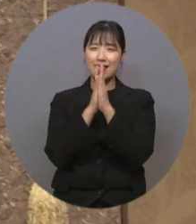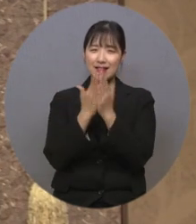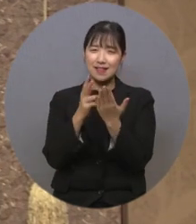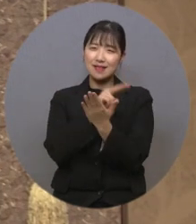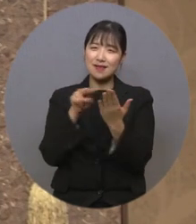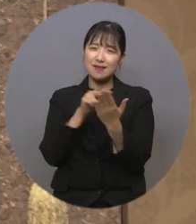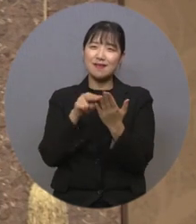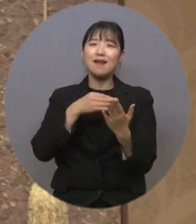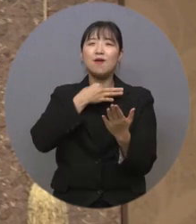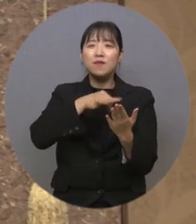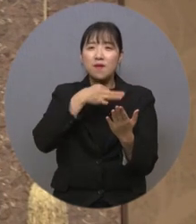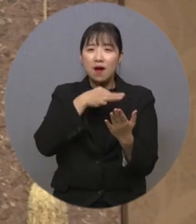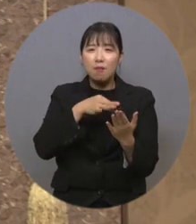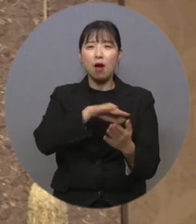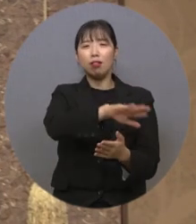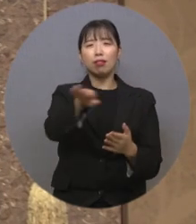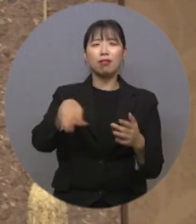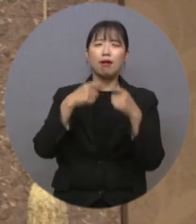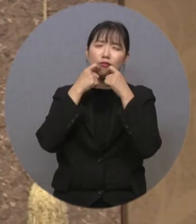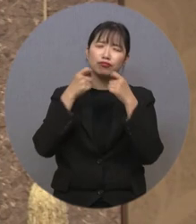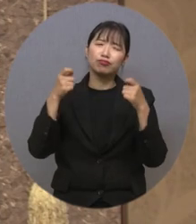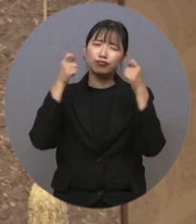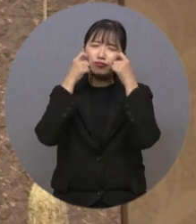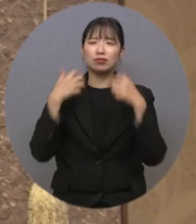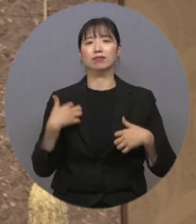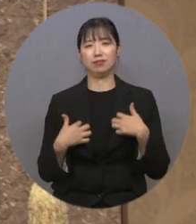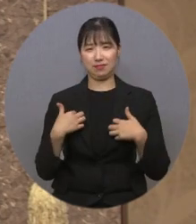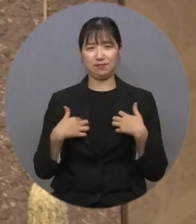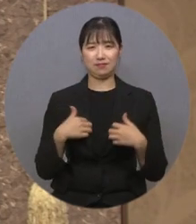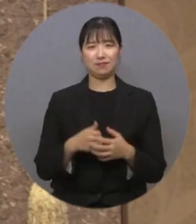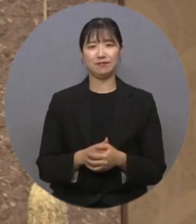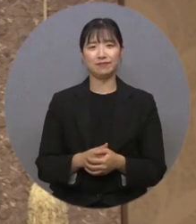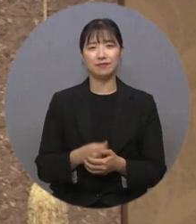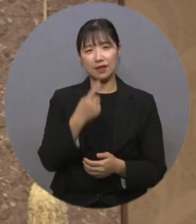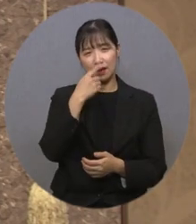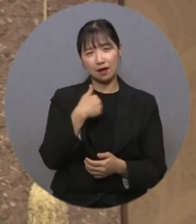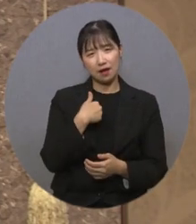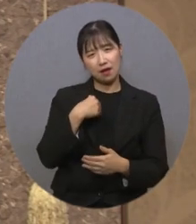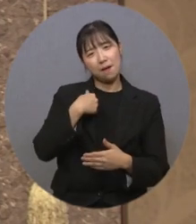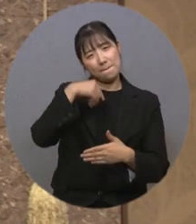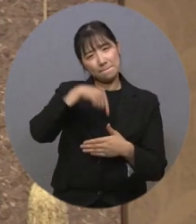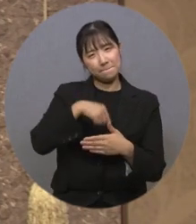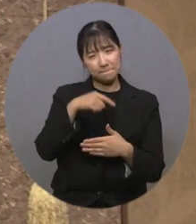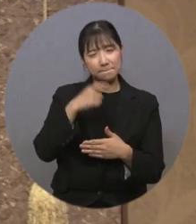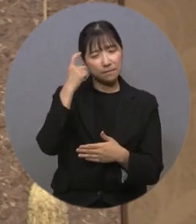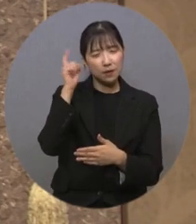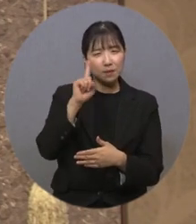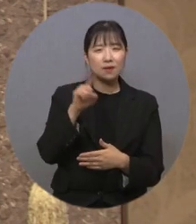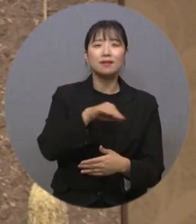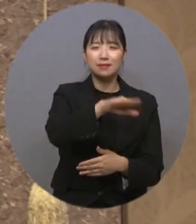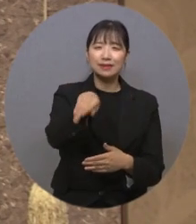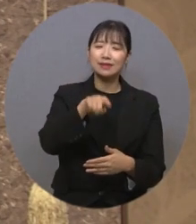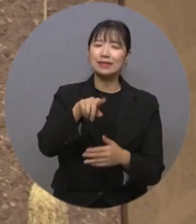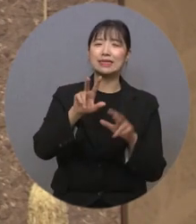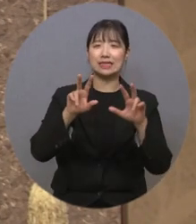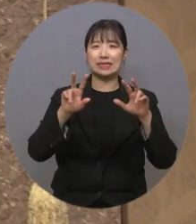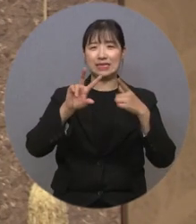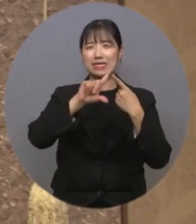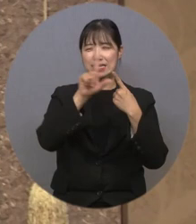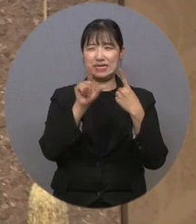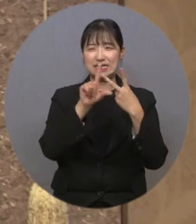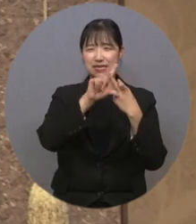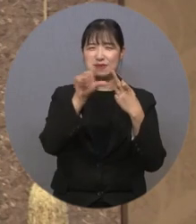때 웃고 있어요. 예. 근데 마음속으로 쟤네들이 이제 그때가 크리스마스